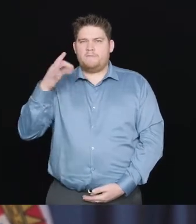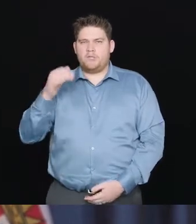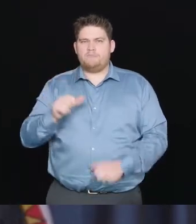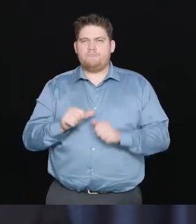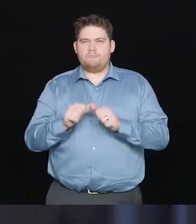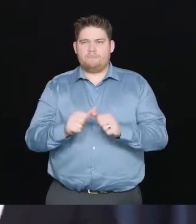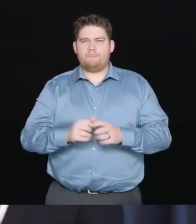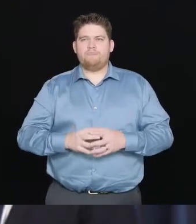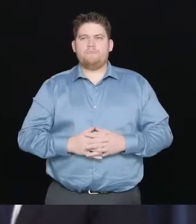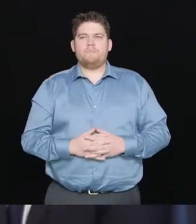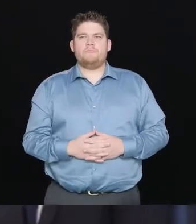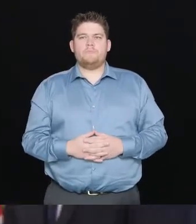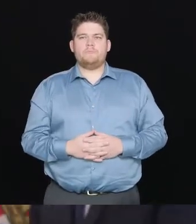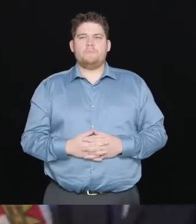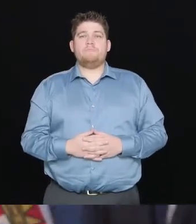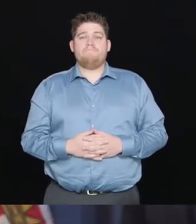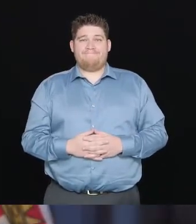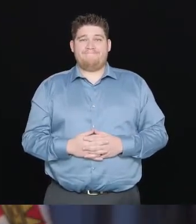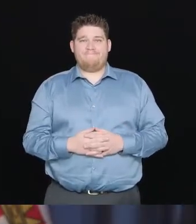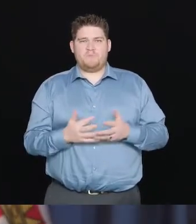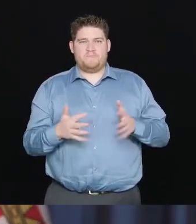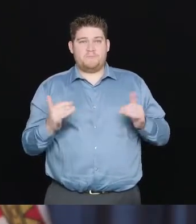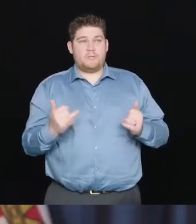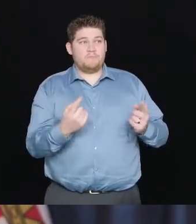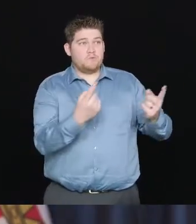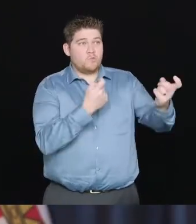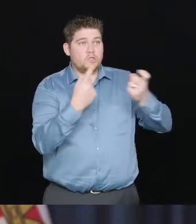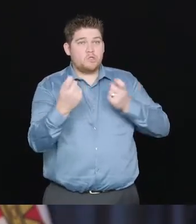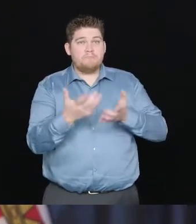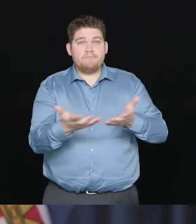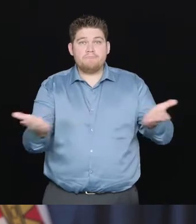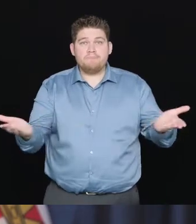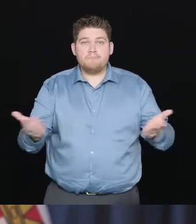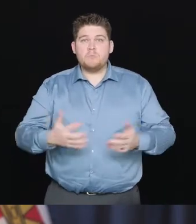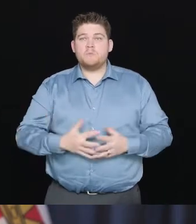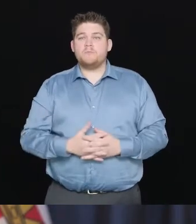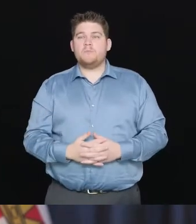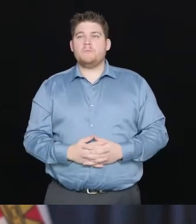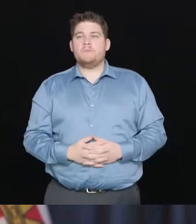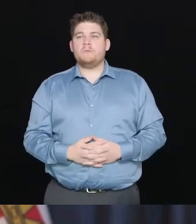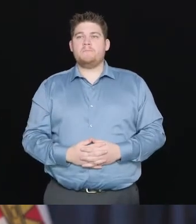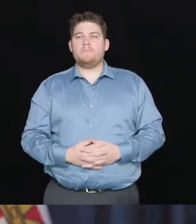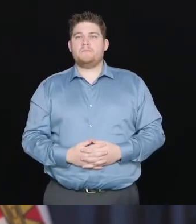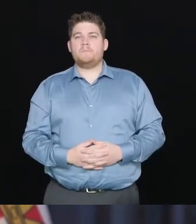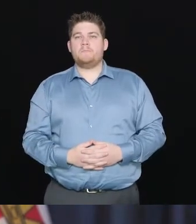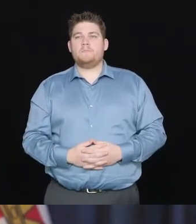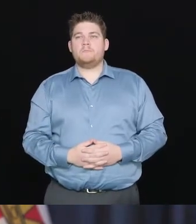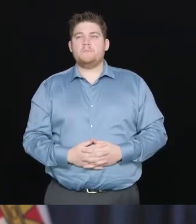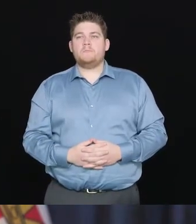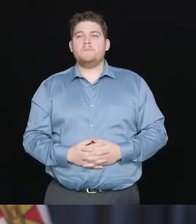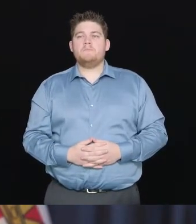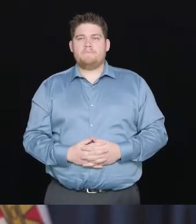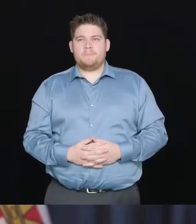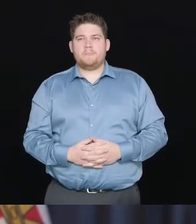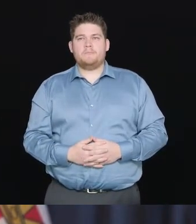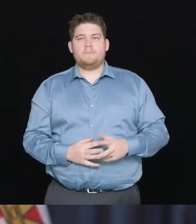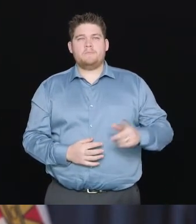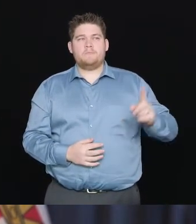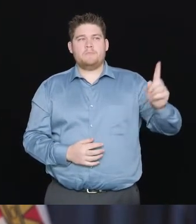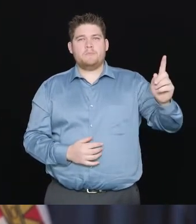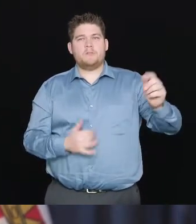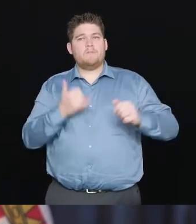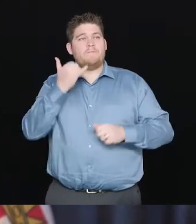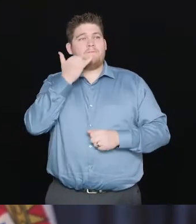just housekeeping. Please press star 1 to enter the queue to ask a question, and limit yourself to one question at a